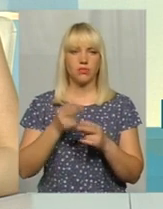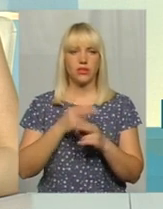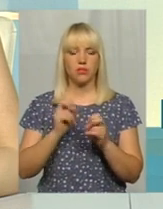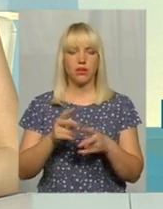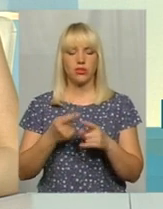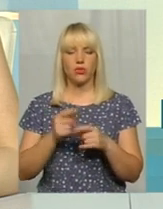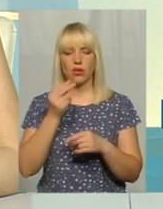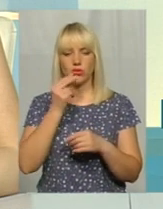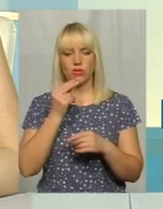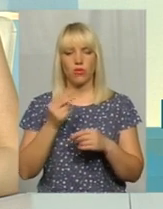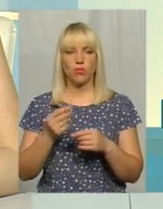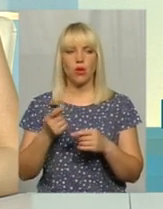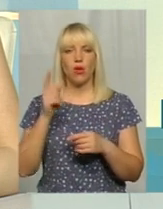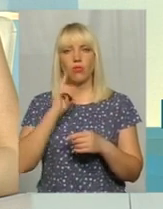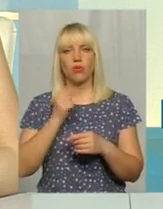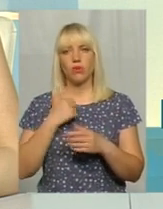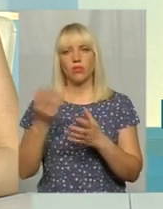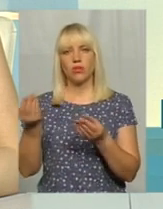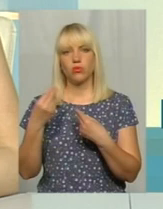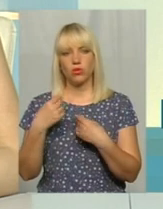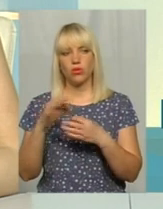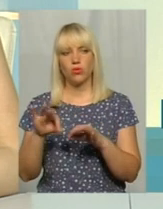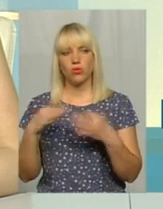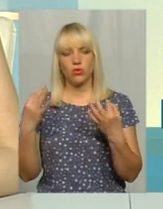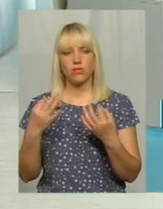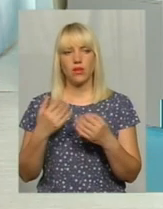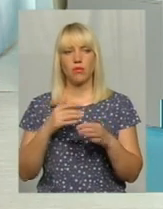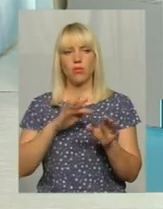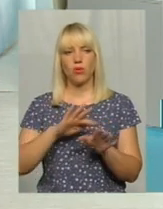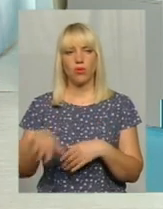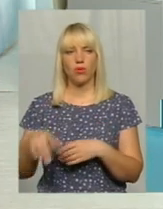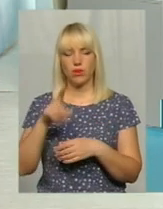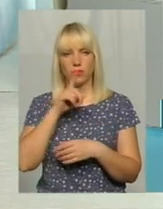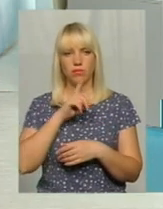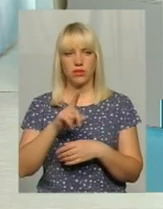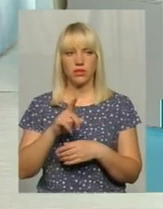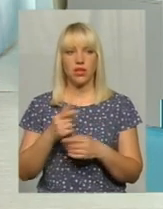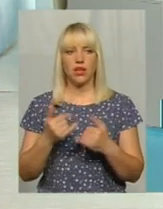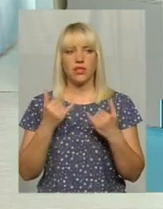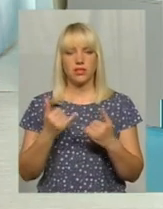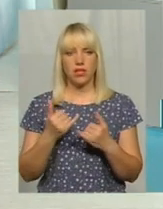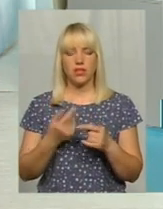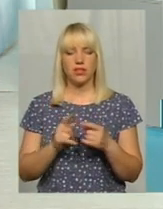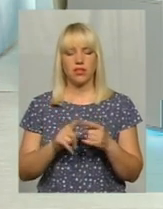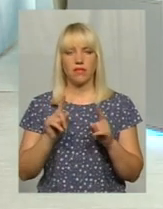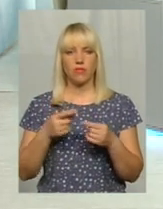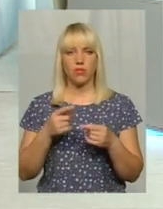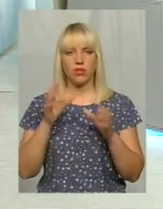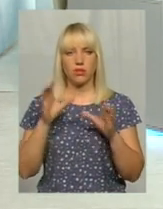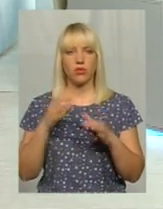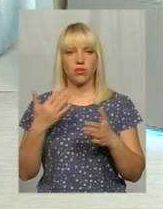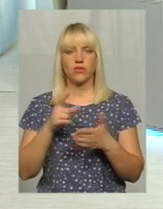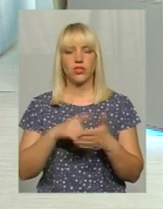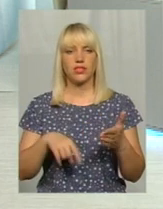харчового продукту. Поки ми отримаємо дозвіл, проходило більше місяця. Наразі зараз ця вимога закону знята.